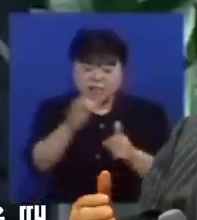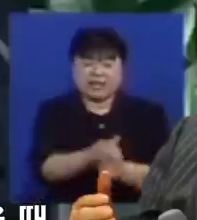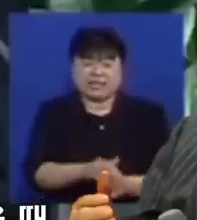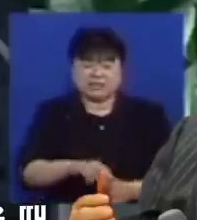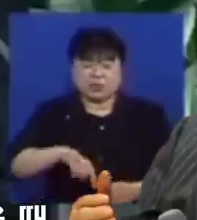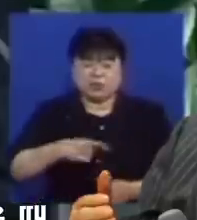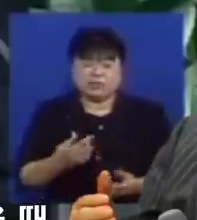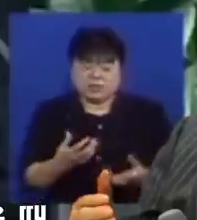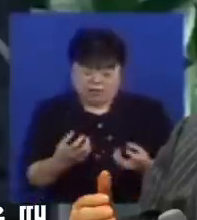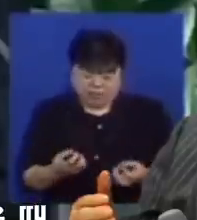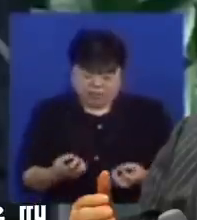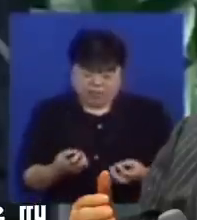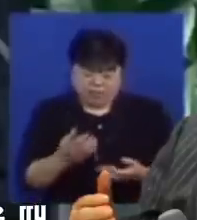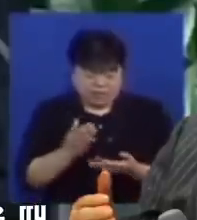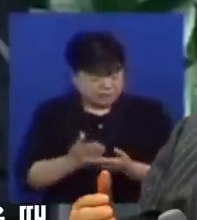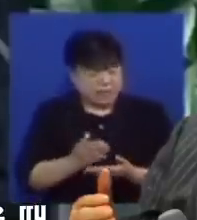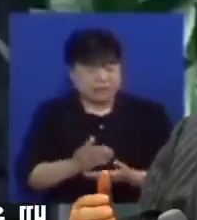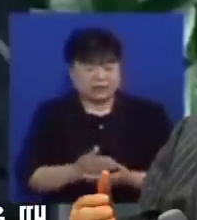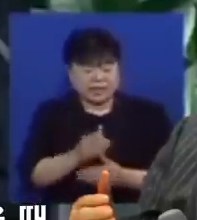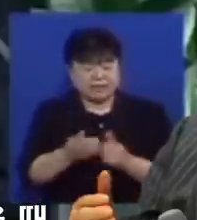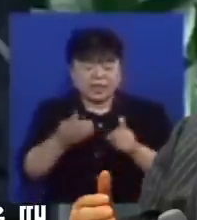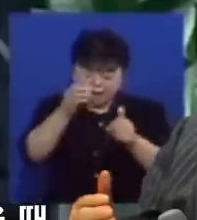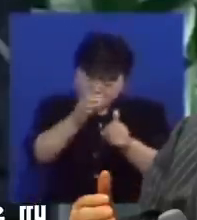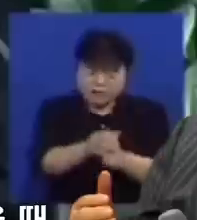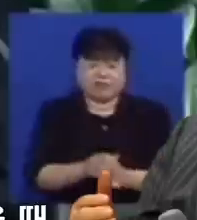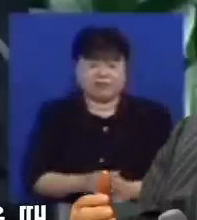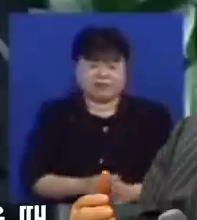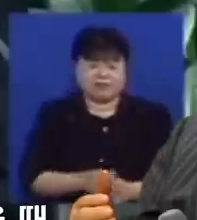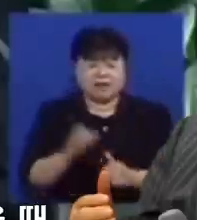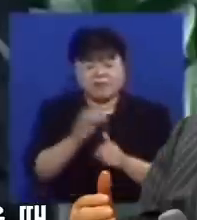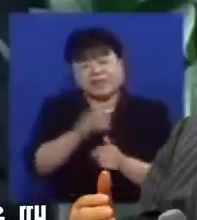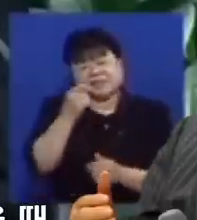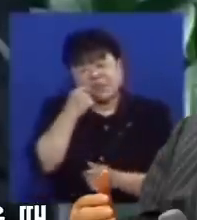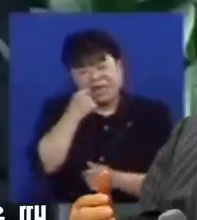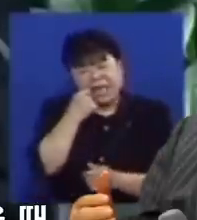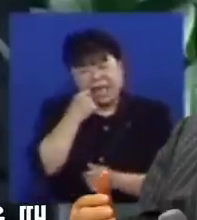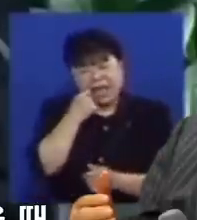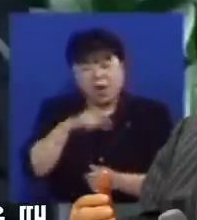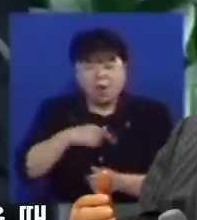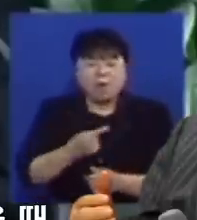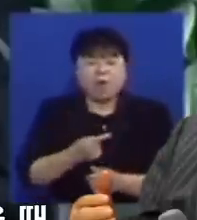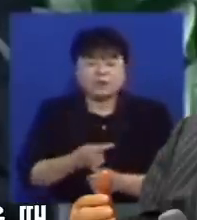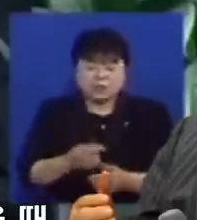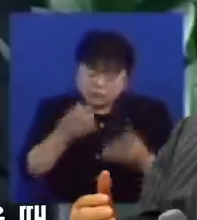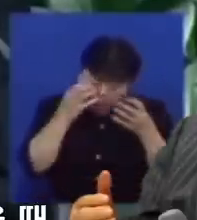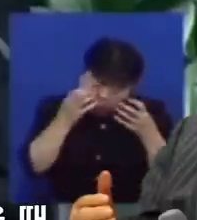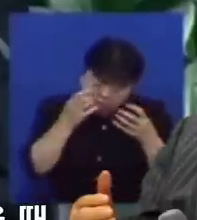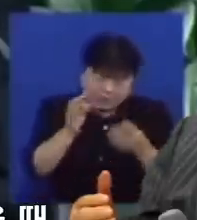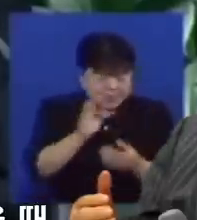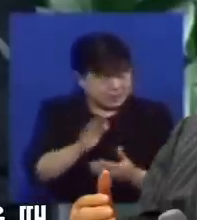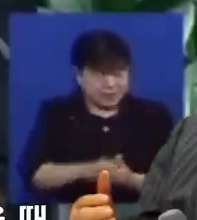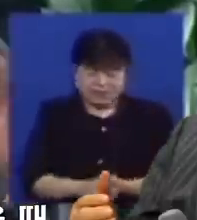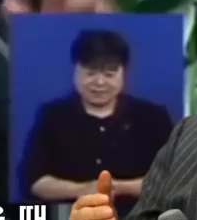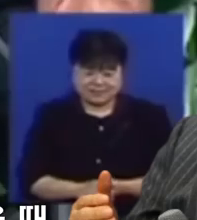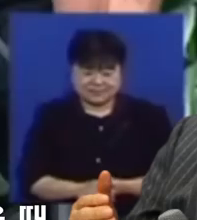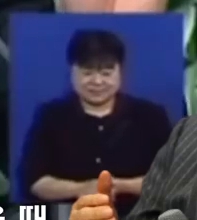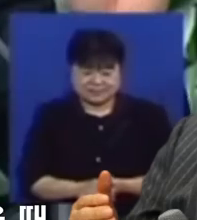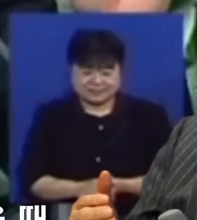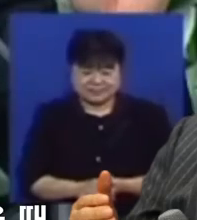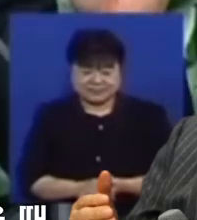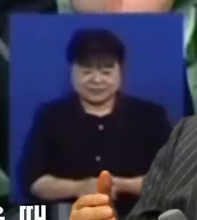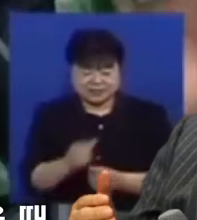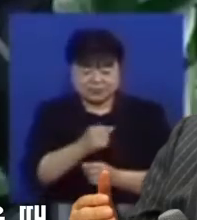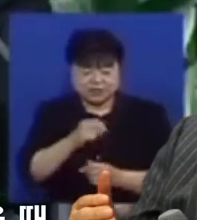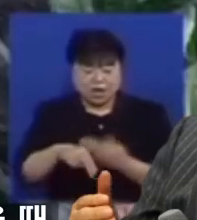쥐고 하나님 이거 어떻게 할까요? 맡겨라. 아니 맡기지는 못하겠고 이거 어떻게 할까요? 그럼 하나님 어떻게 하라는 말입니까? 내